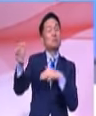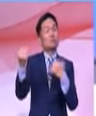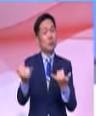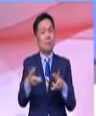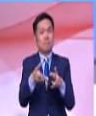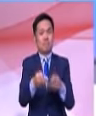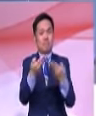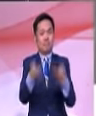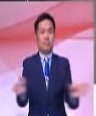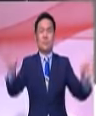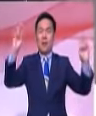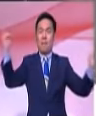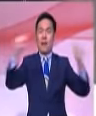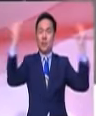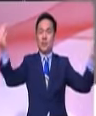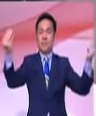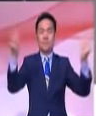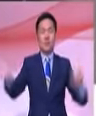ini.